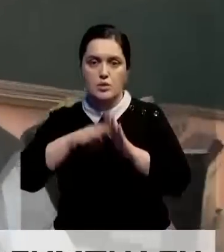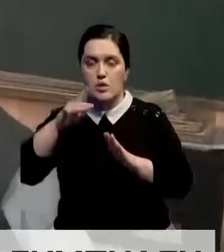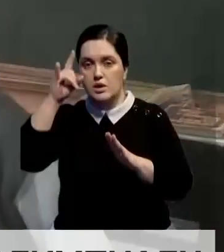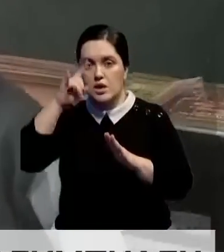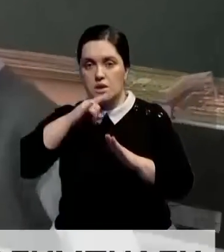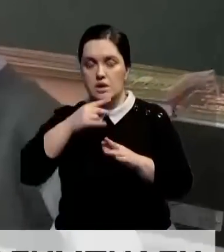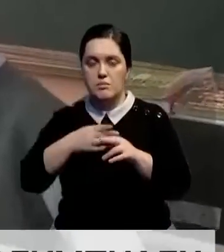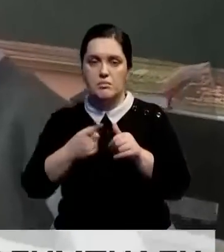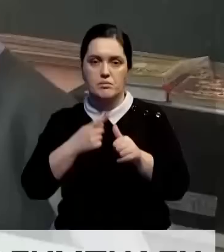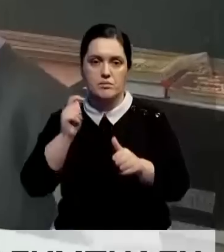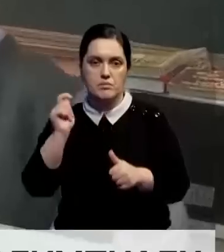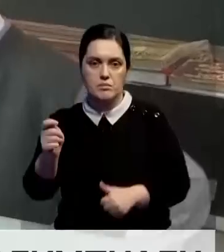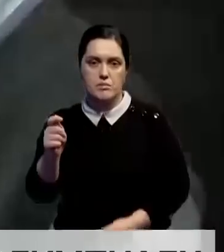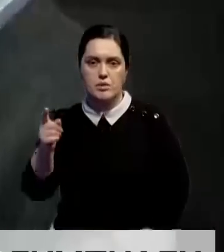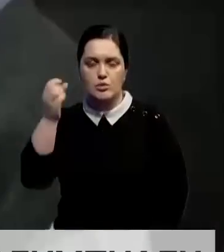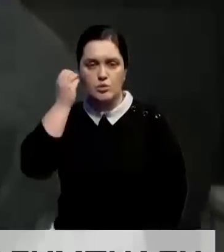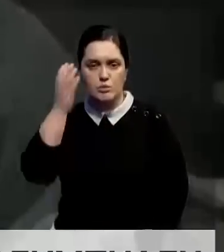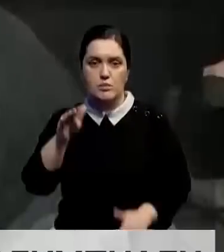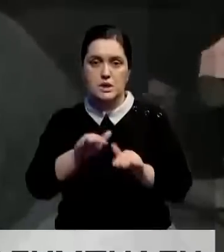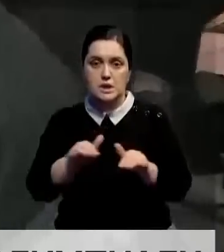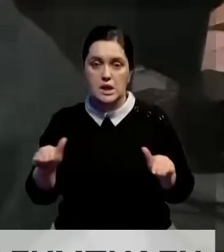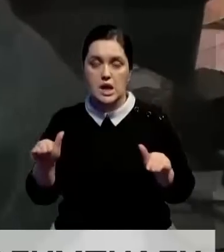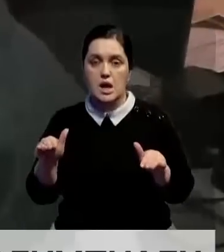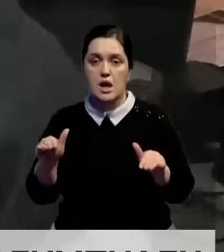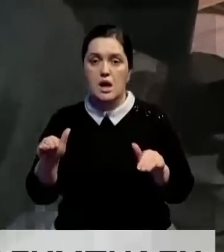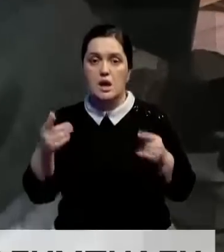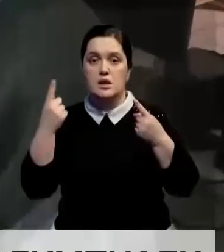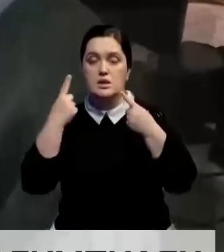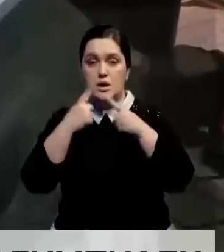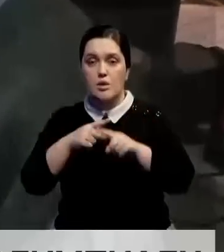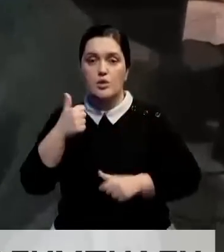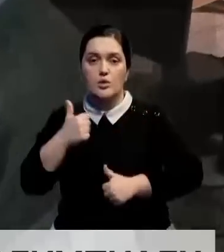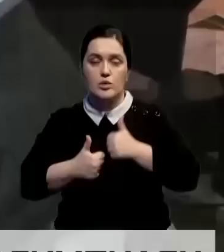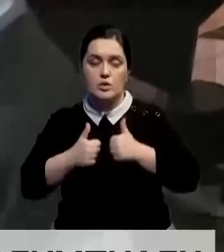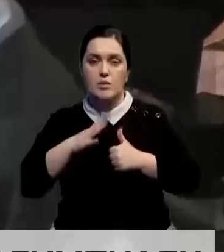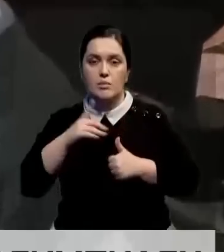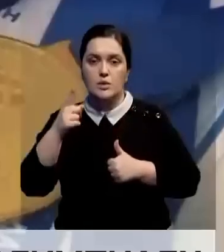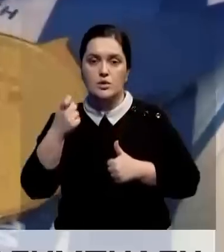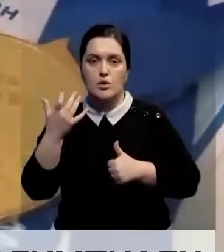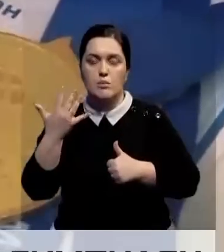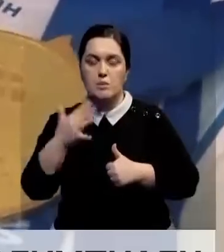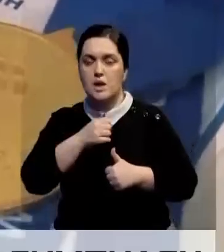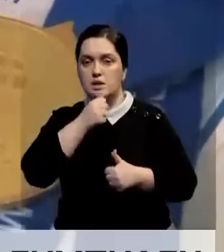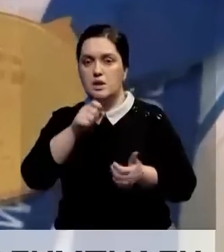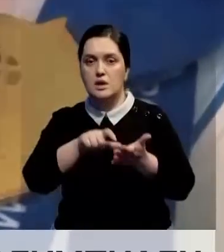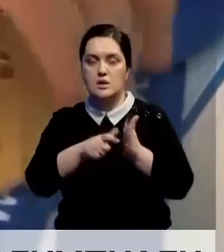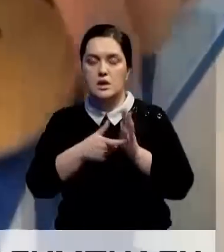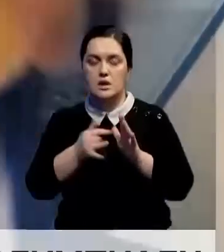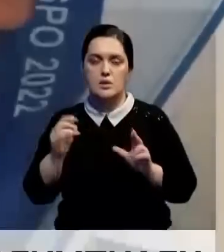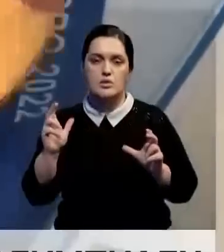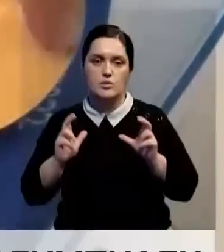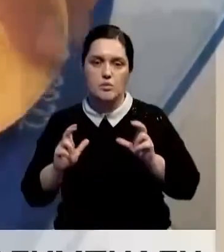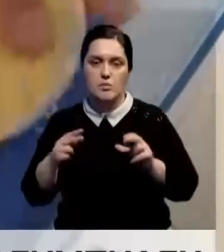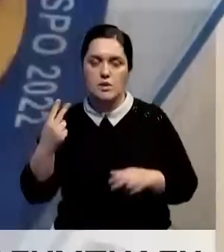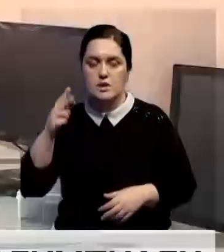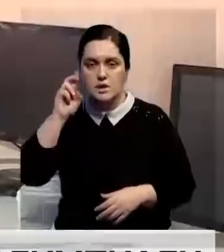Казахстанца прозвали вундеркиндом. Инновационные технологии в конкурсе представляли 150 старшеклассников и студентов из